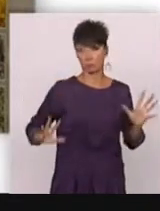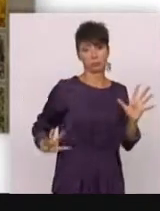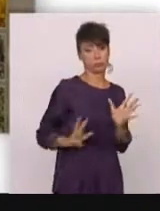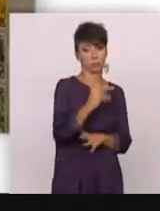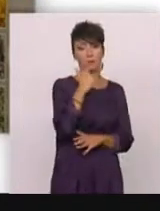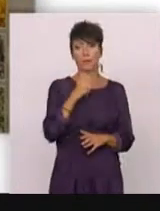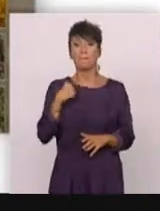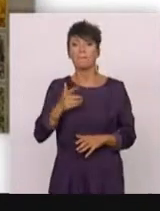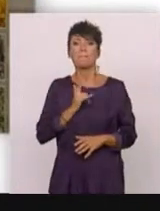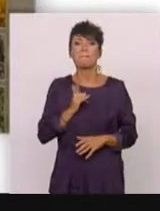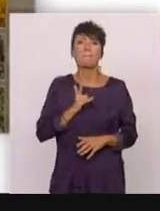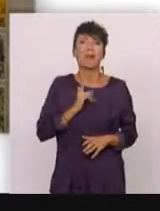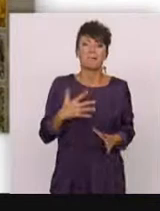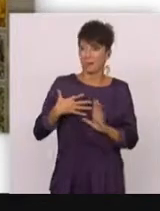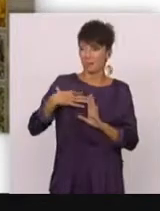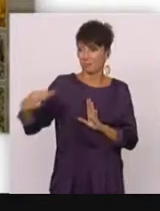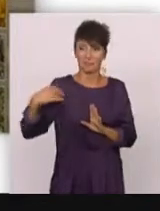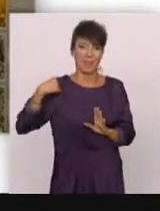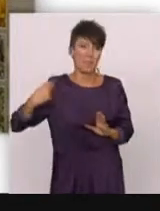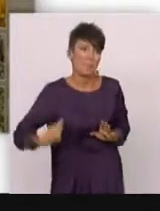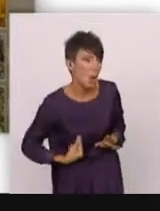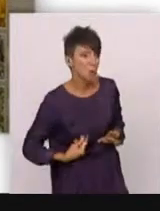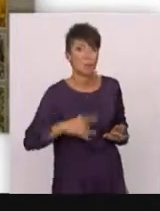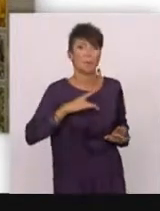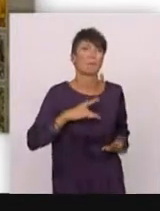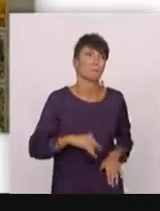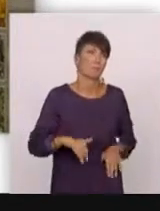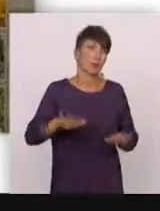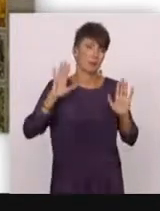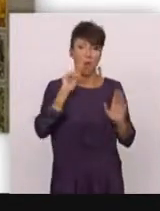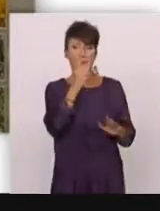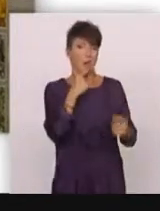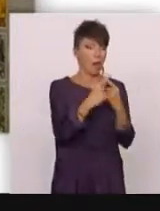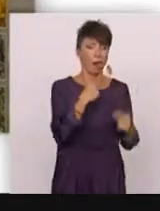αυτά να αναπτυχθούν. Μην περιμένουν πια ούτε στον χώρο του δημοσίου, ούτε σε σχέση με